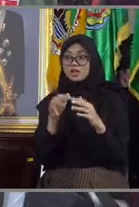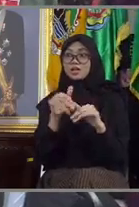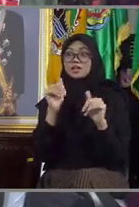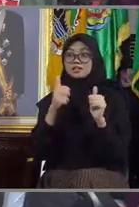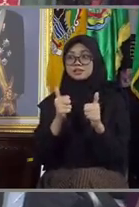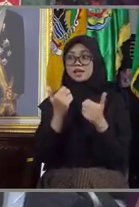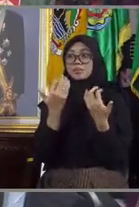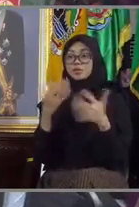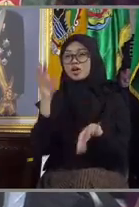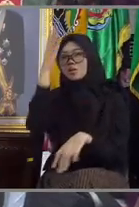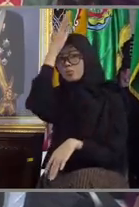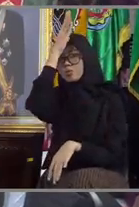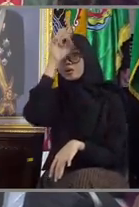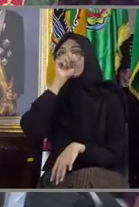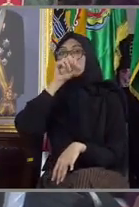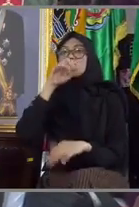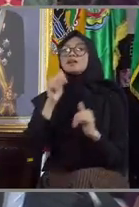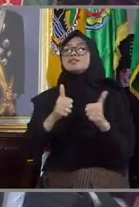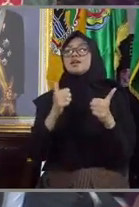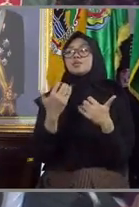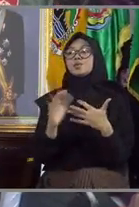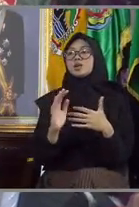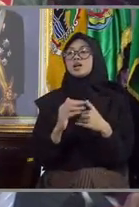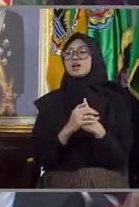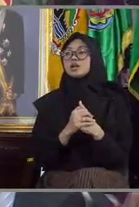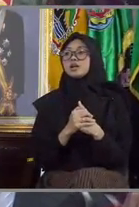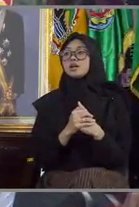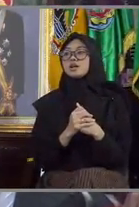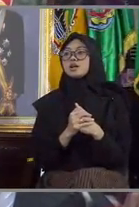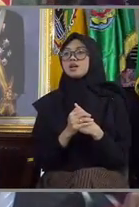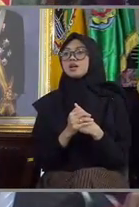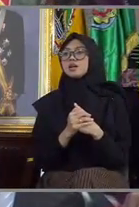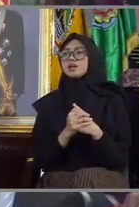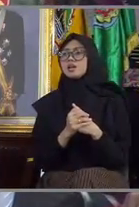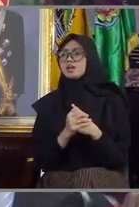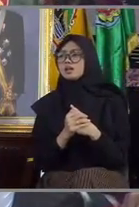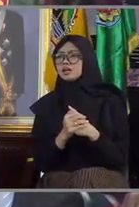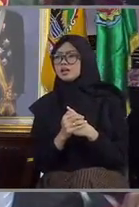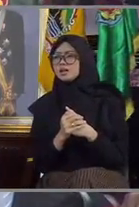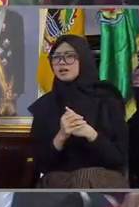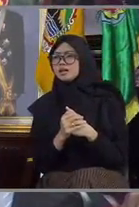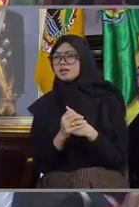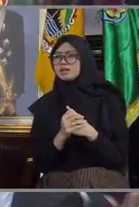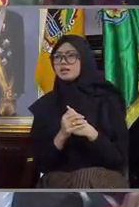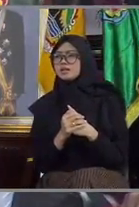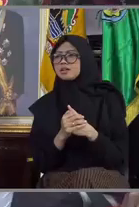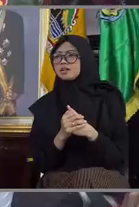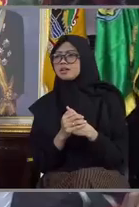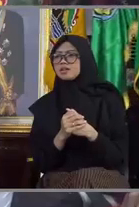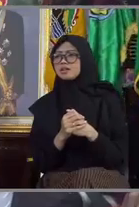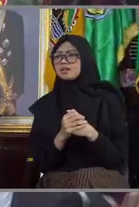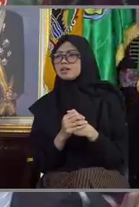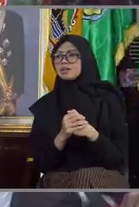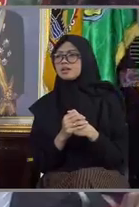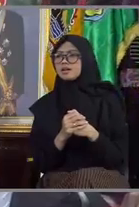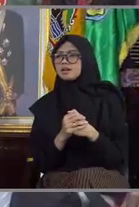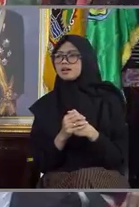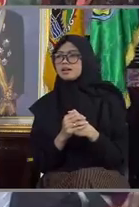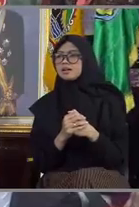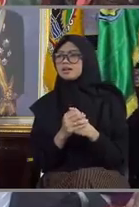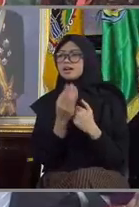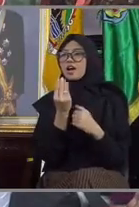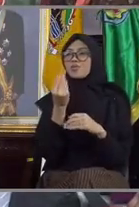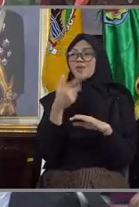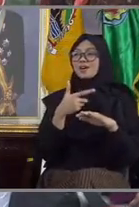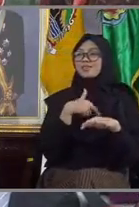sudah siap dari Pak Bupati ya. Sudah siap, terus kami kapan bisa menagih, Pak? Apanya? Ya persiapannya itu nanti, panti tadi itu. Oh, panti.